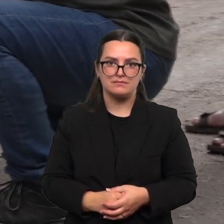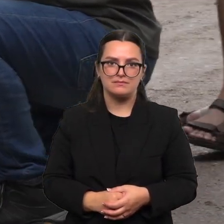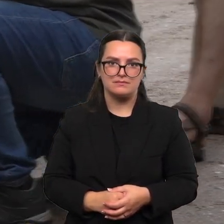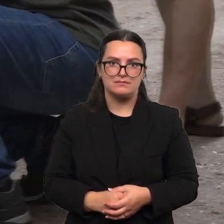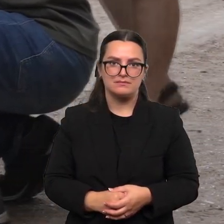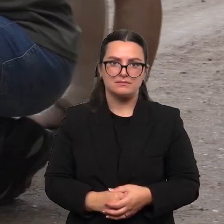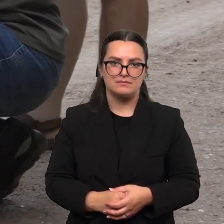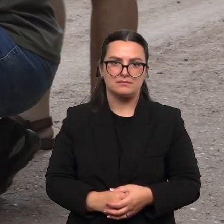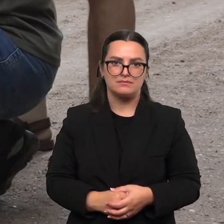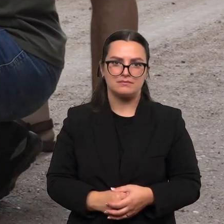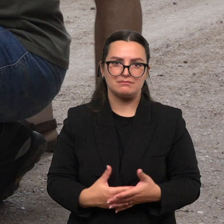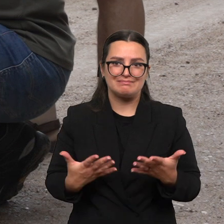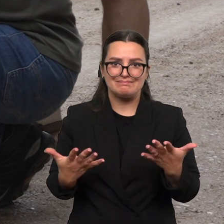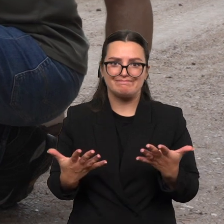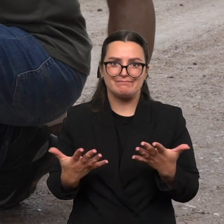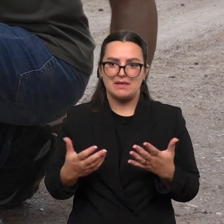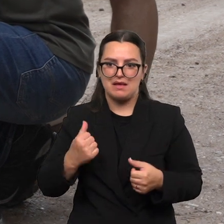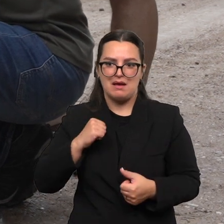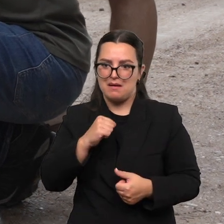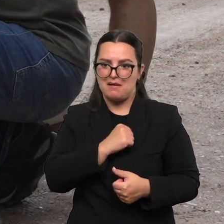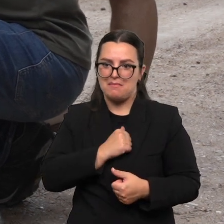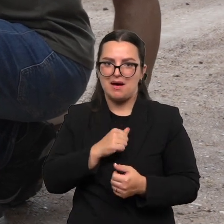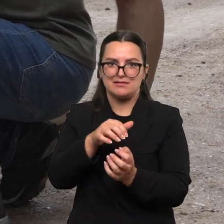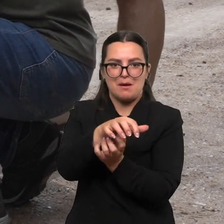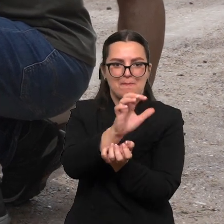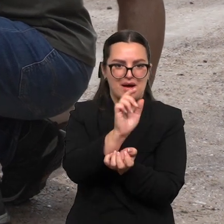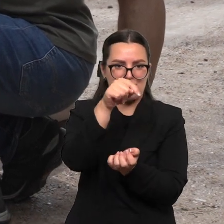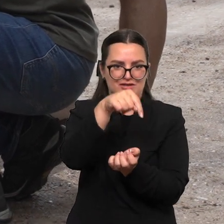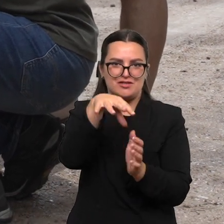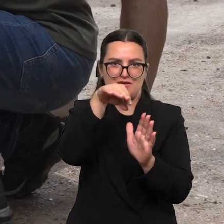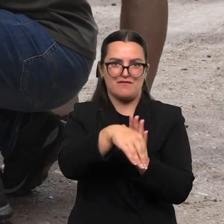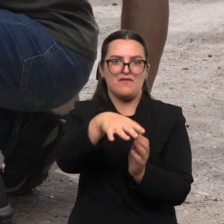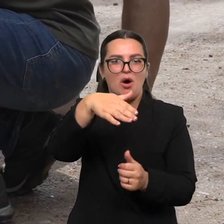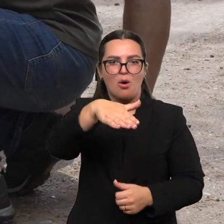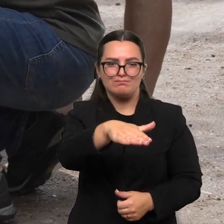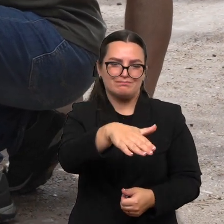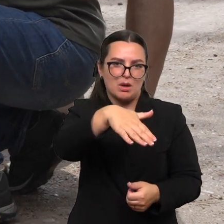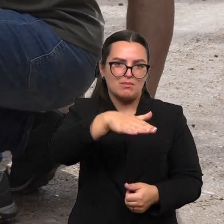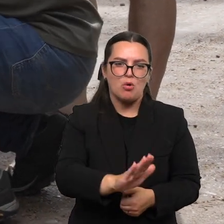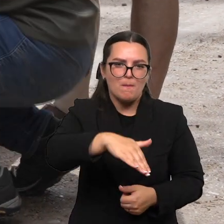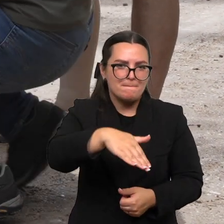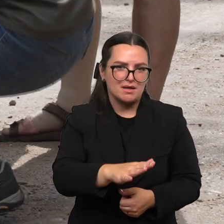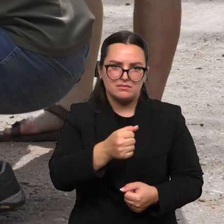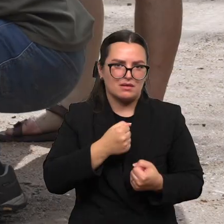Kaip čia nei pompos, nei kažkokio įrenginio. Būna su tom